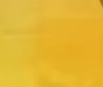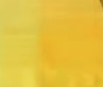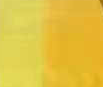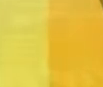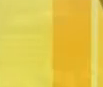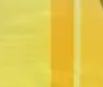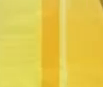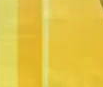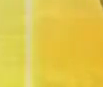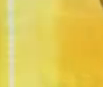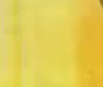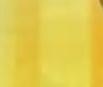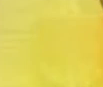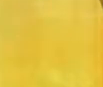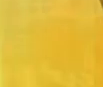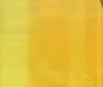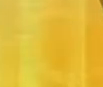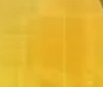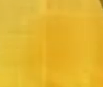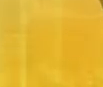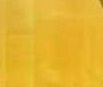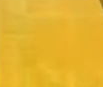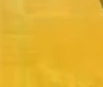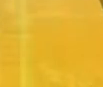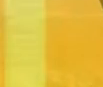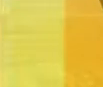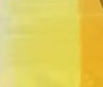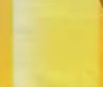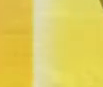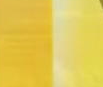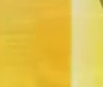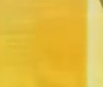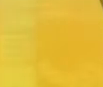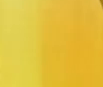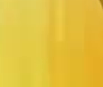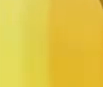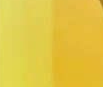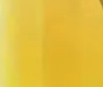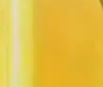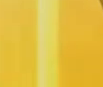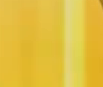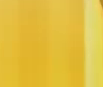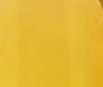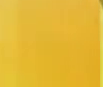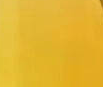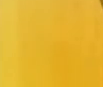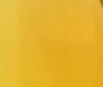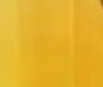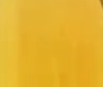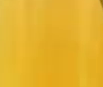حفظ هذه النعم واستخلاص الدروس والعبر مما يجري